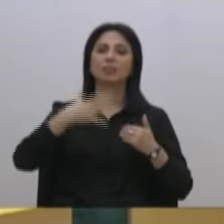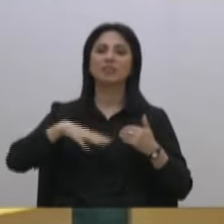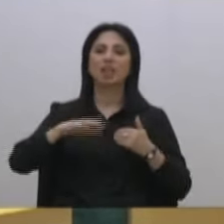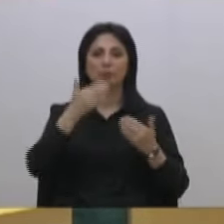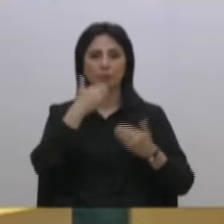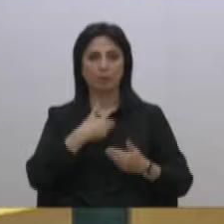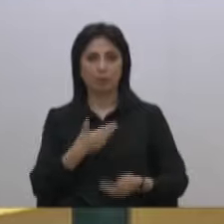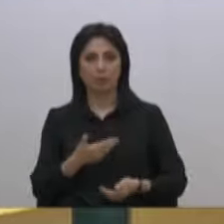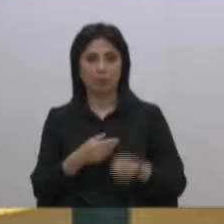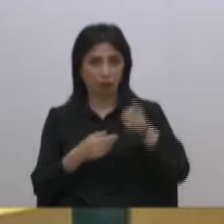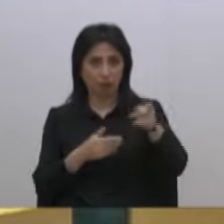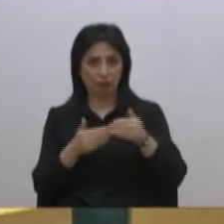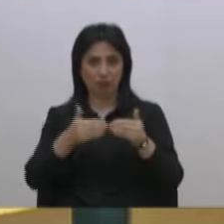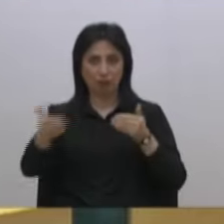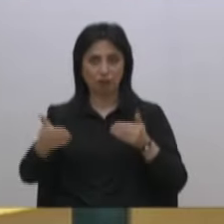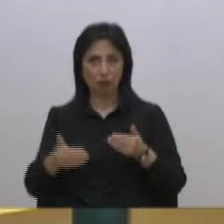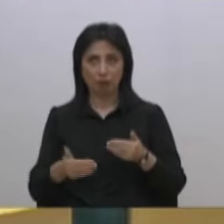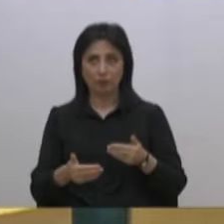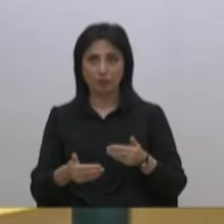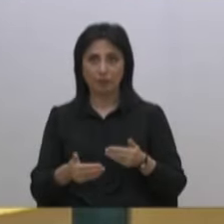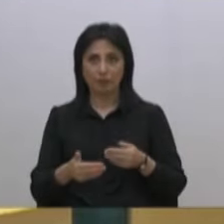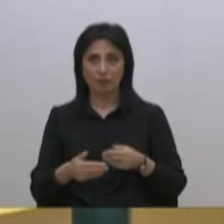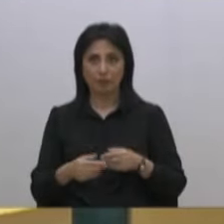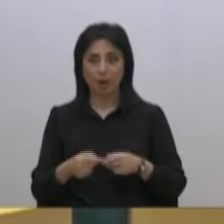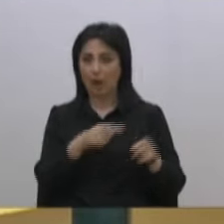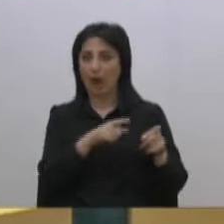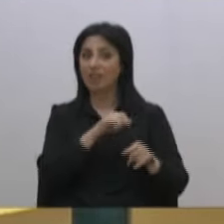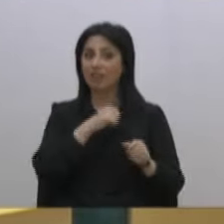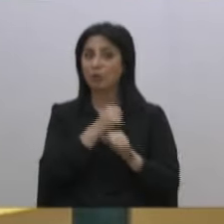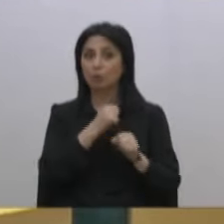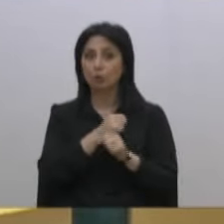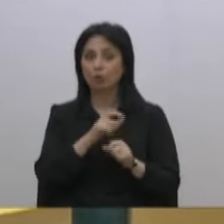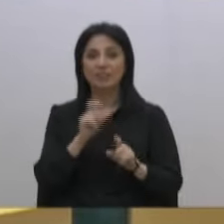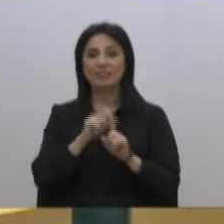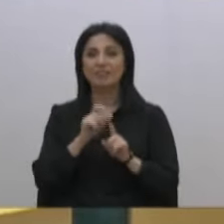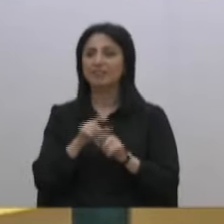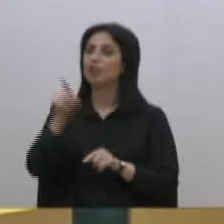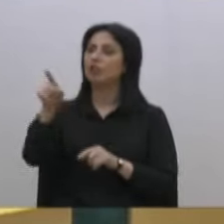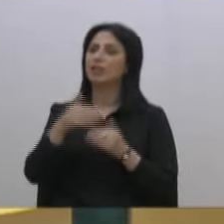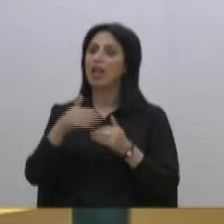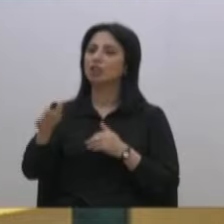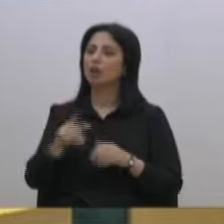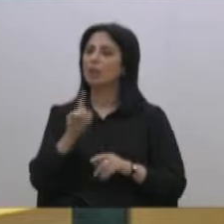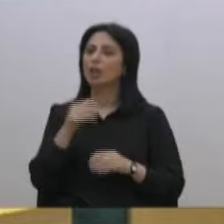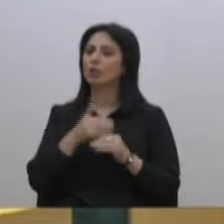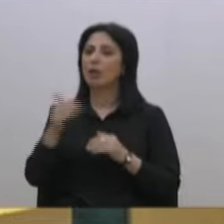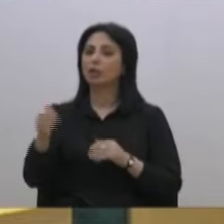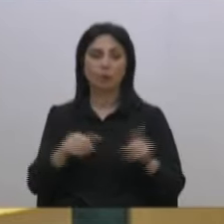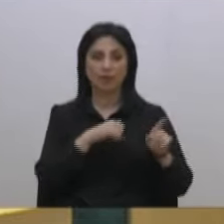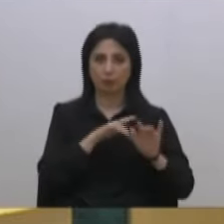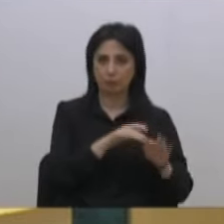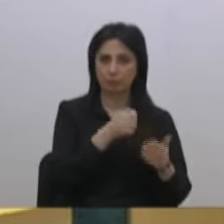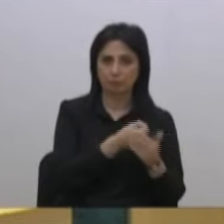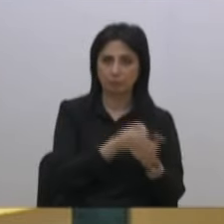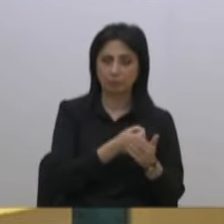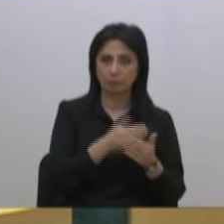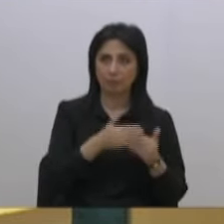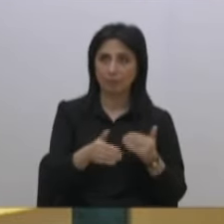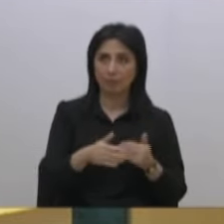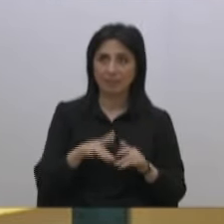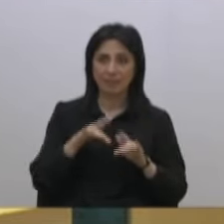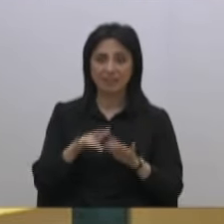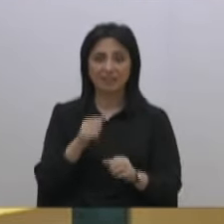გეკითხებიან. შენაშორებ, გიდგენენ, თვითონ იღწვიან, რომ ეს გააკეთონ. სიტყვით შენაშორებ გეუბნებიან და თან პასუხს თხოვენ ამაზე. როცა